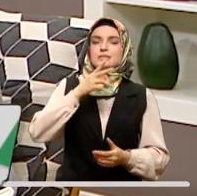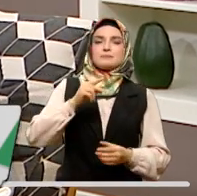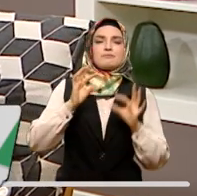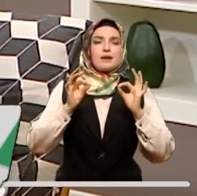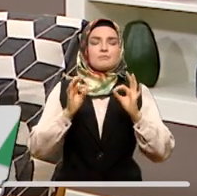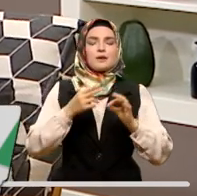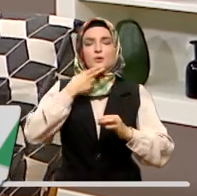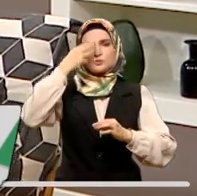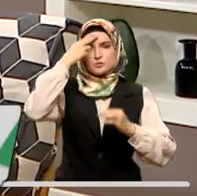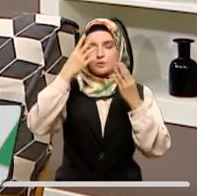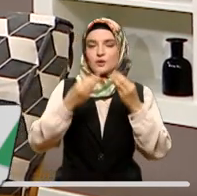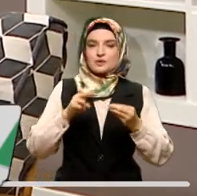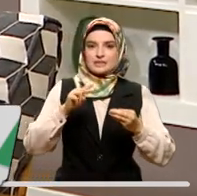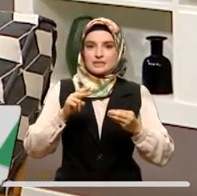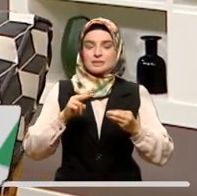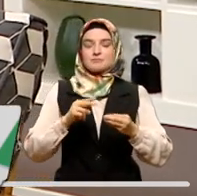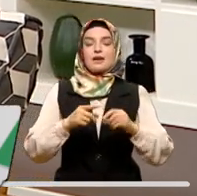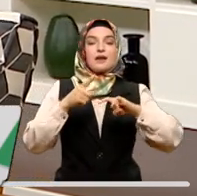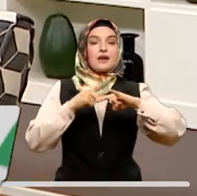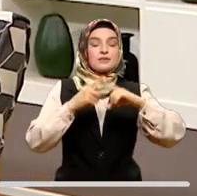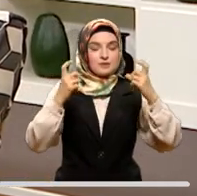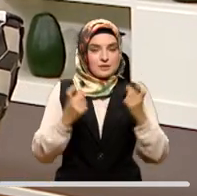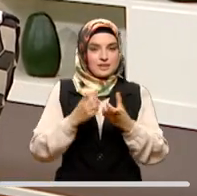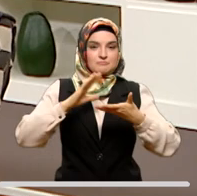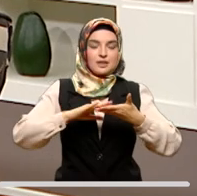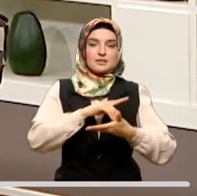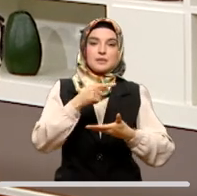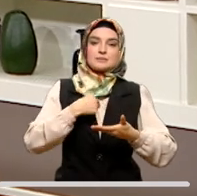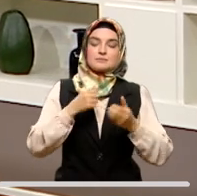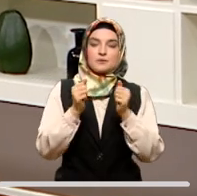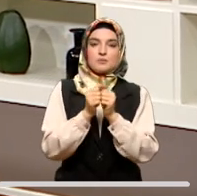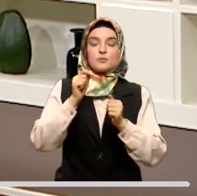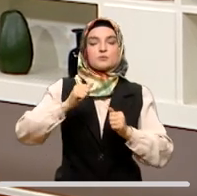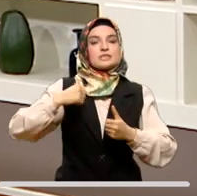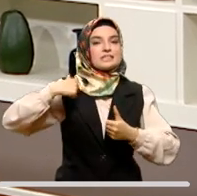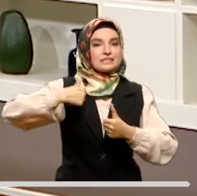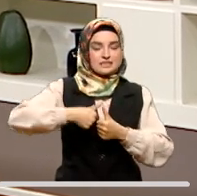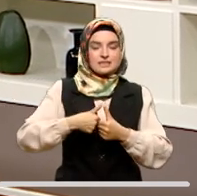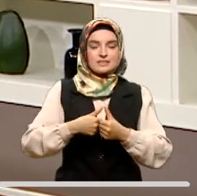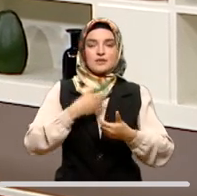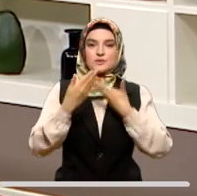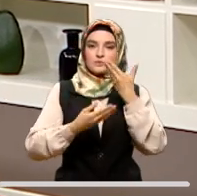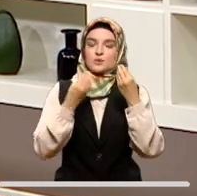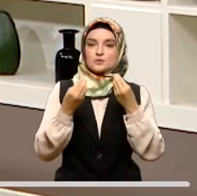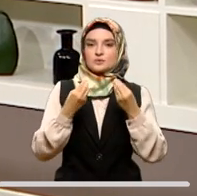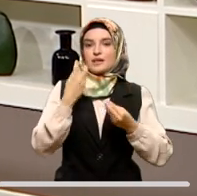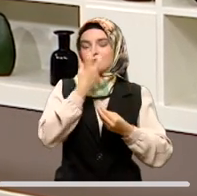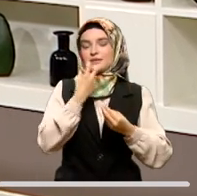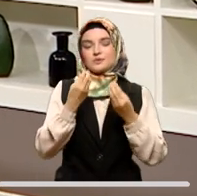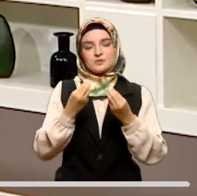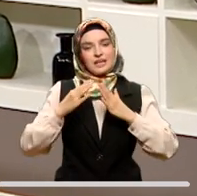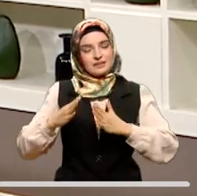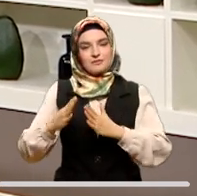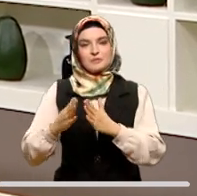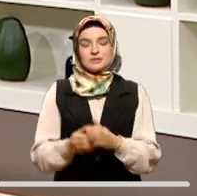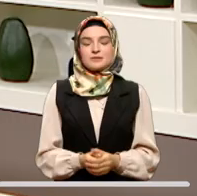günü yayınımızda ses sanatçısı Hasan Özer ve ekip arkadaşları bizlerle oluyor efendim. Bugün yine sohbetimizi birbirinden güzel eserleriyle renklendirecekler